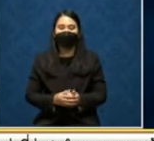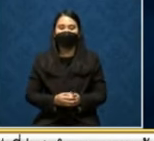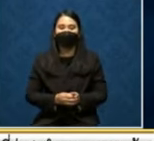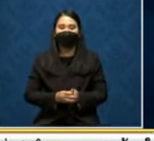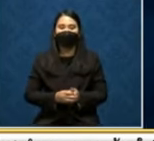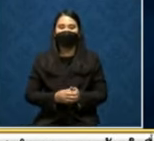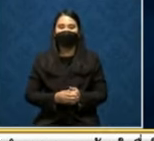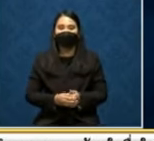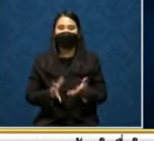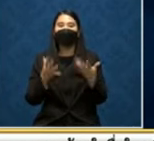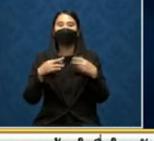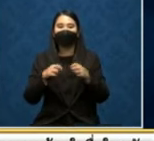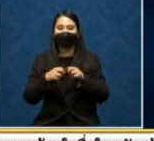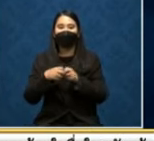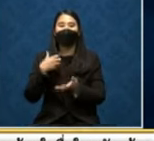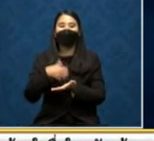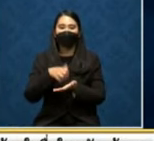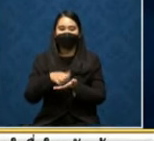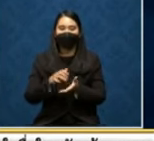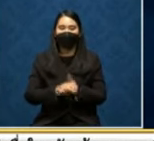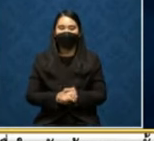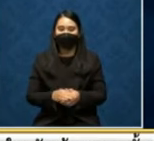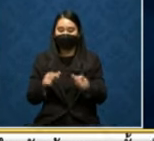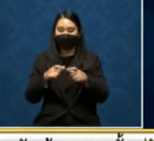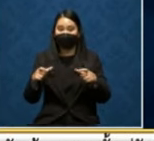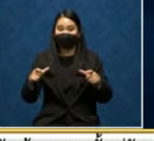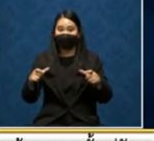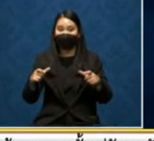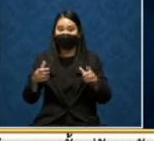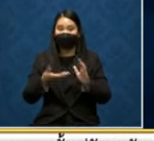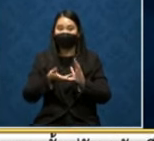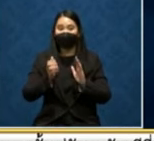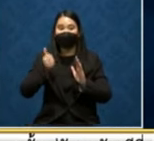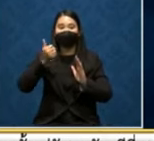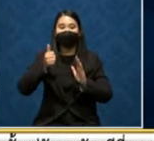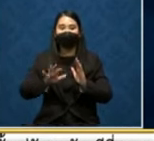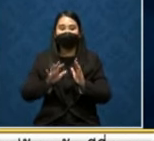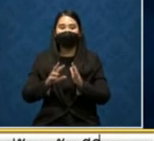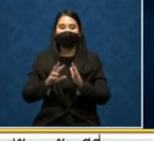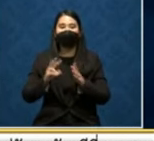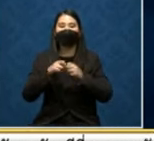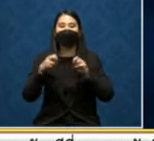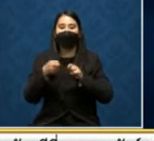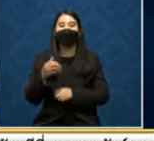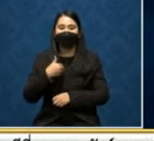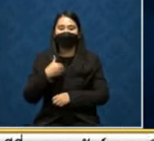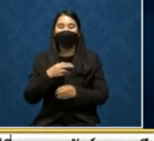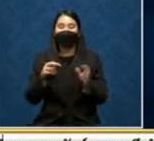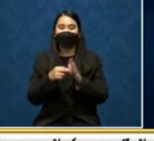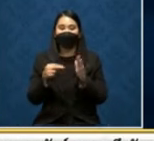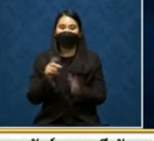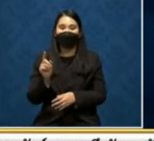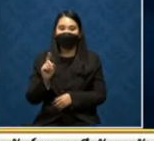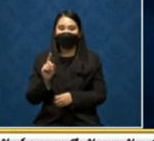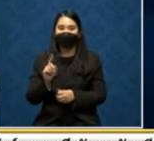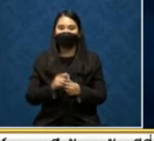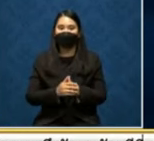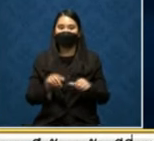มหากาพย์เรื่องนี้พอเช็คเด้งก็เป็นที่ไปที่มาว่าหลังจากนั้นเนี่ยก็ได้มีการ